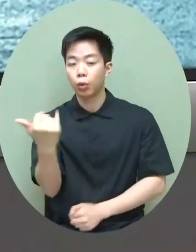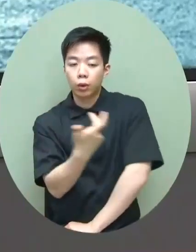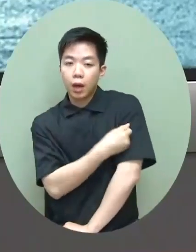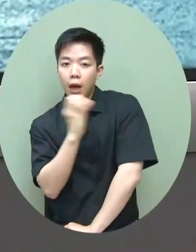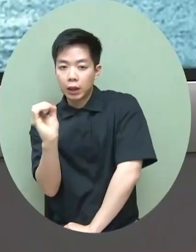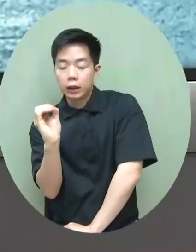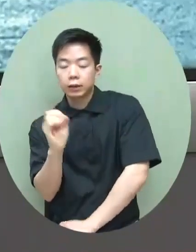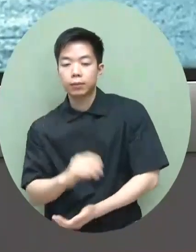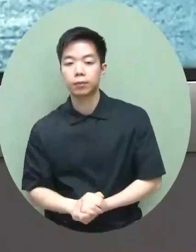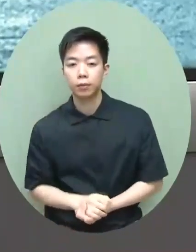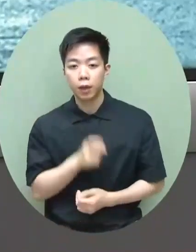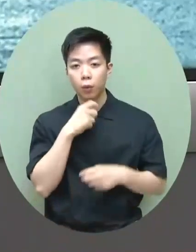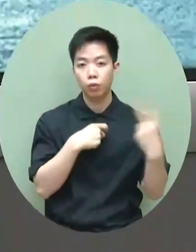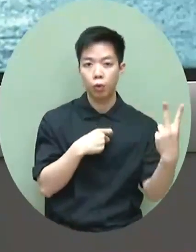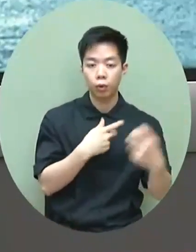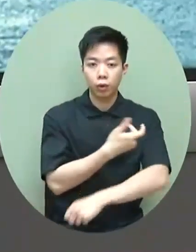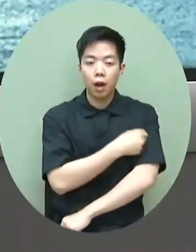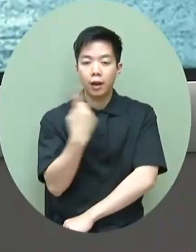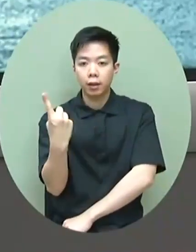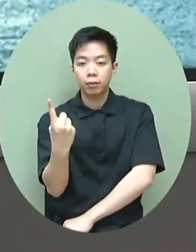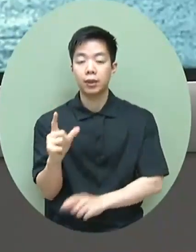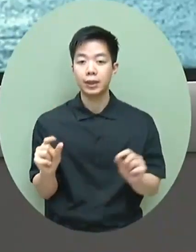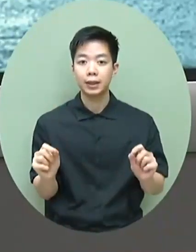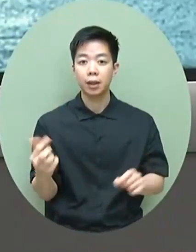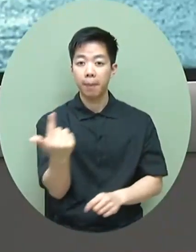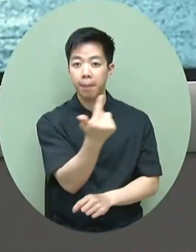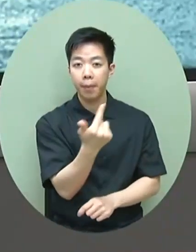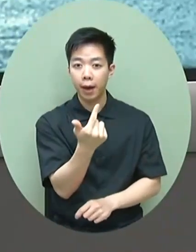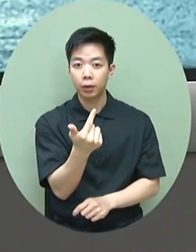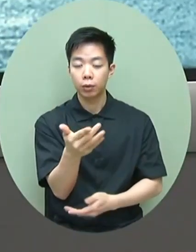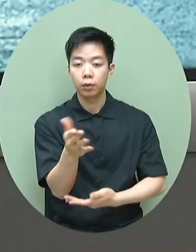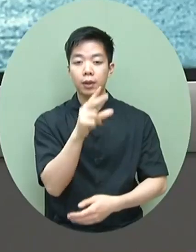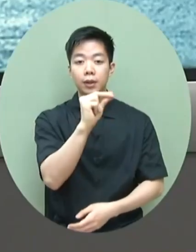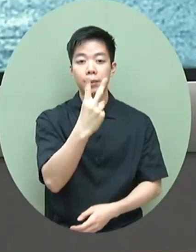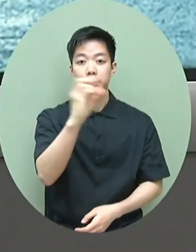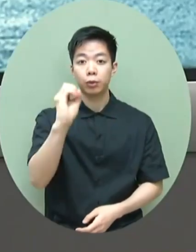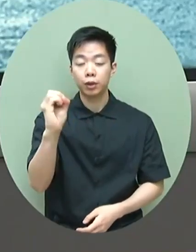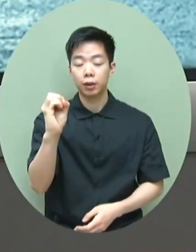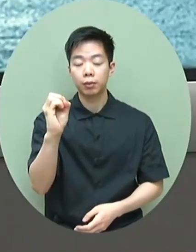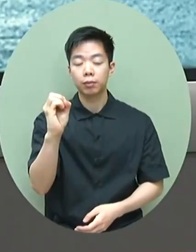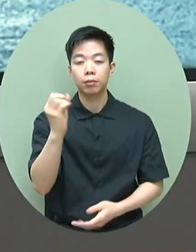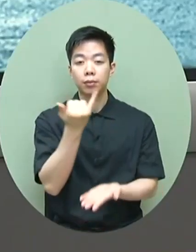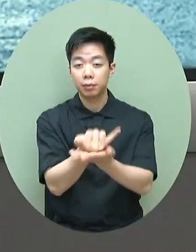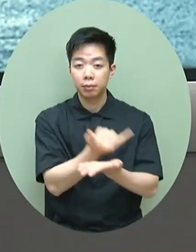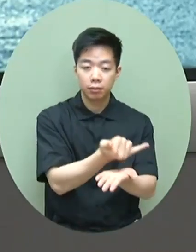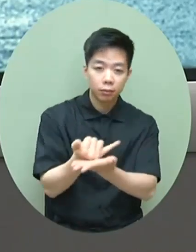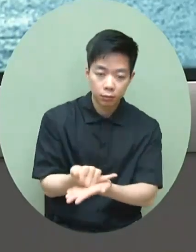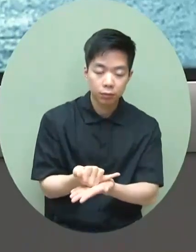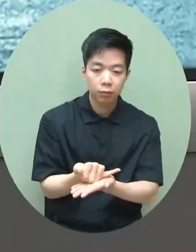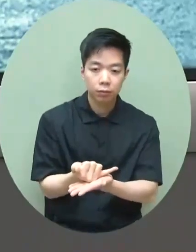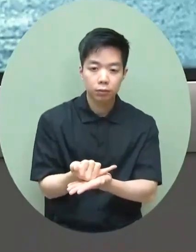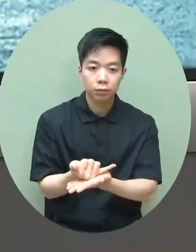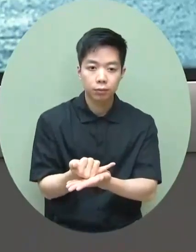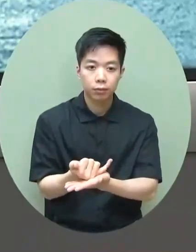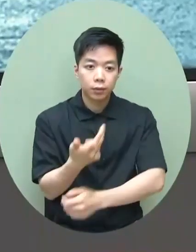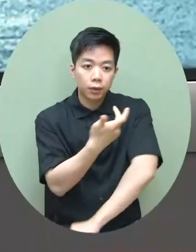1針，即總共8位是 72% 的離世個案是未完成2針或以上的新